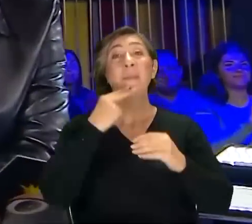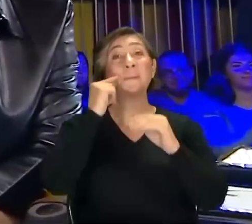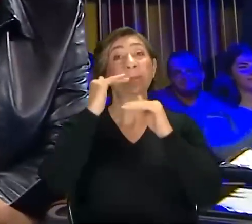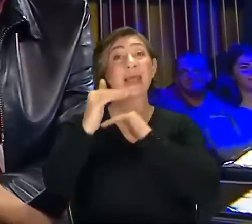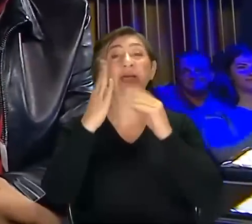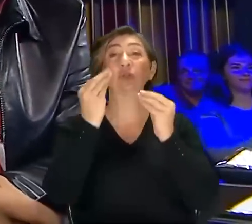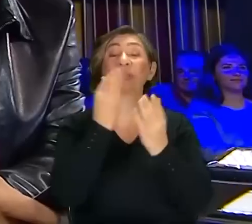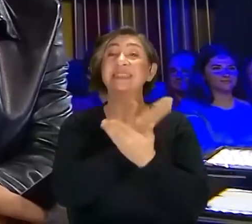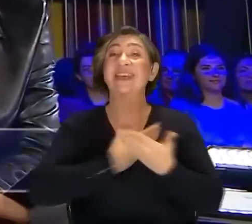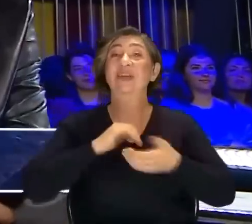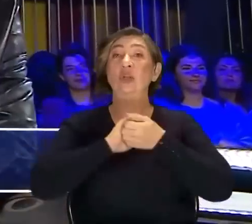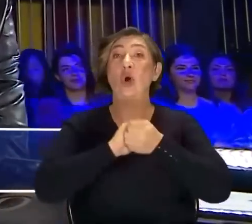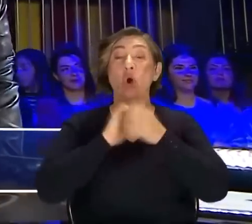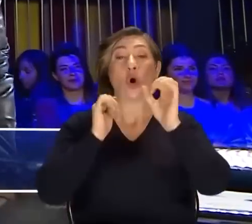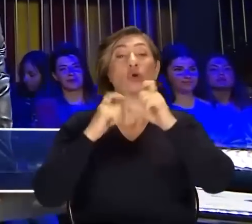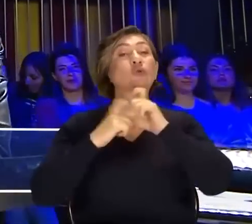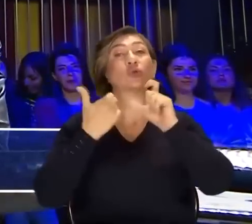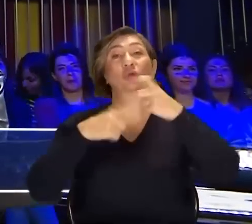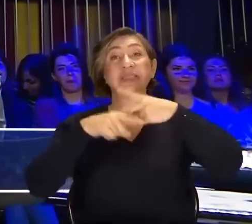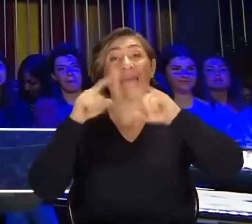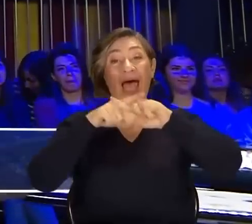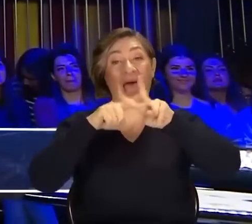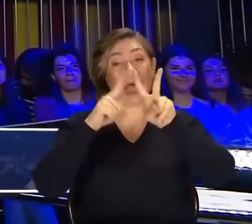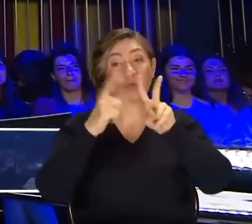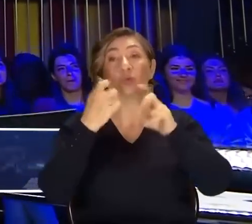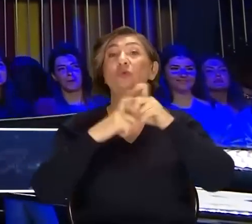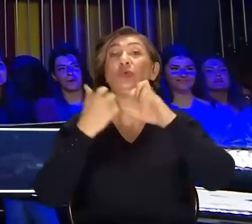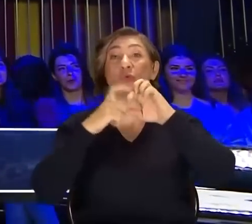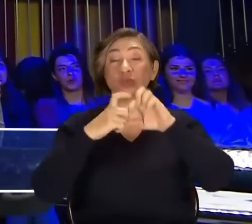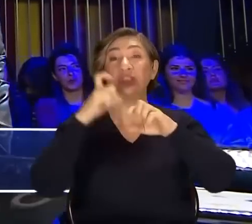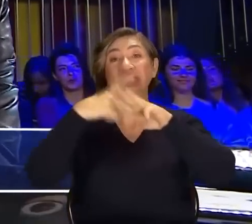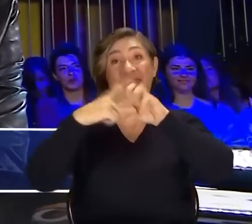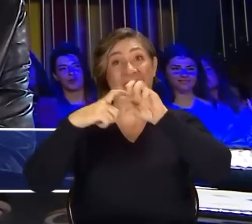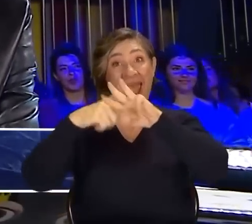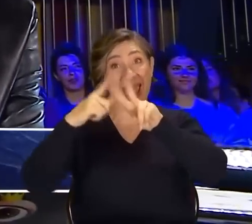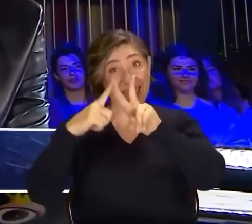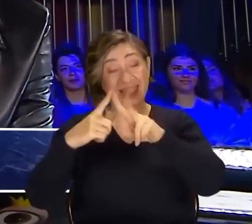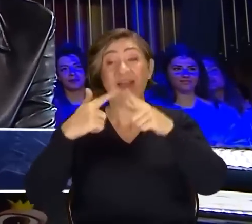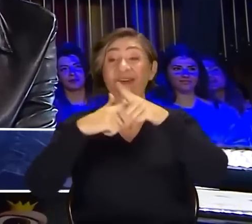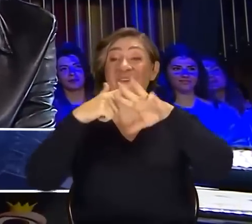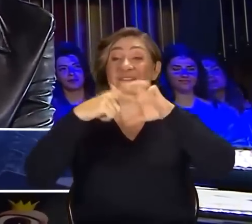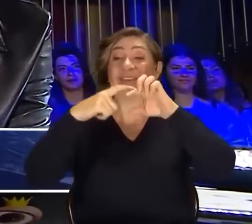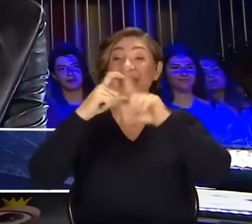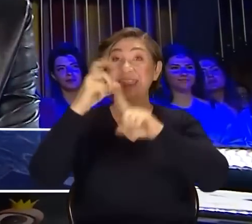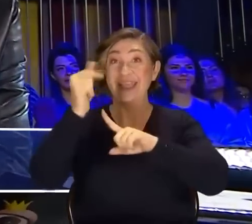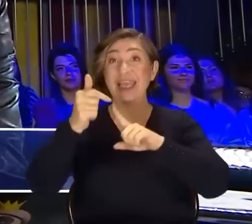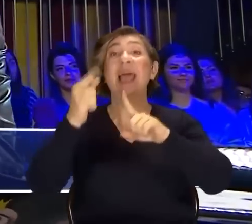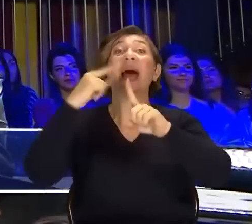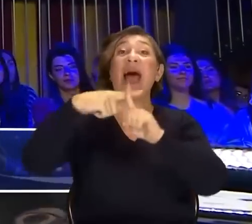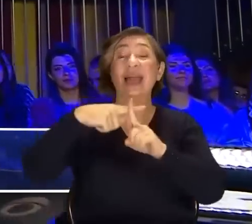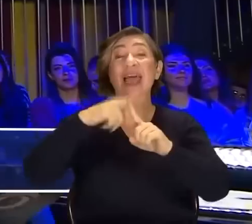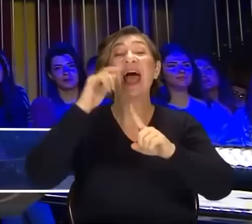Hanımlar beyler, çok sevgili dostum Oğuzhan Uğur. Ayrıca da Ceren Taşçı. Ayrıca Ferdi Sancar ve